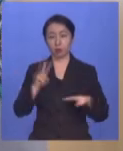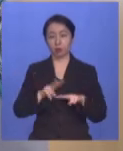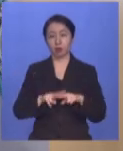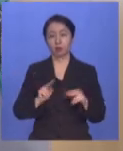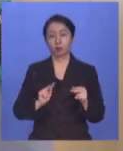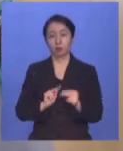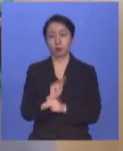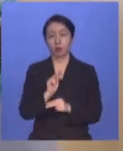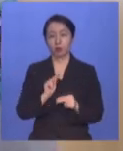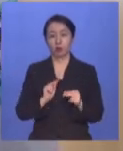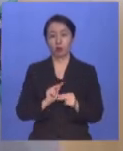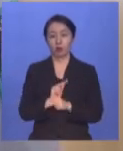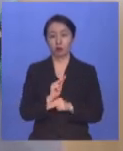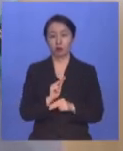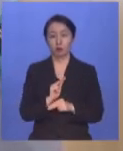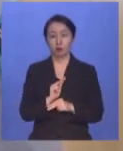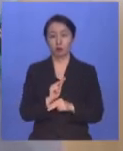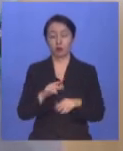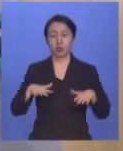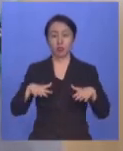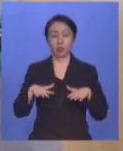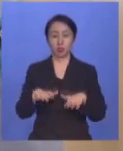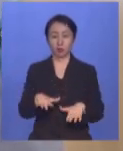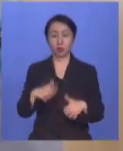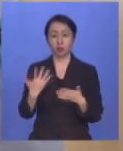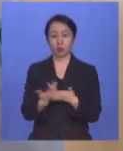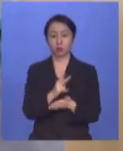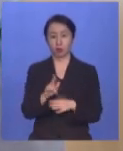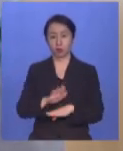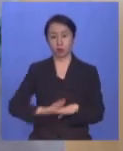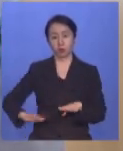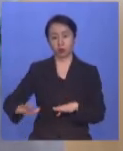обученных на швей, трудоустраивается на территории учреждения.